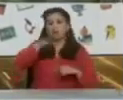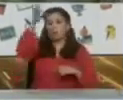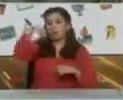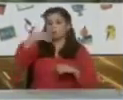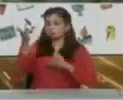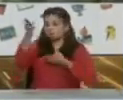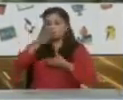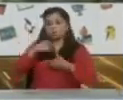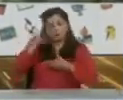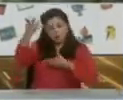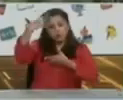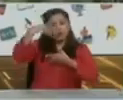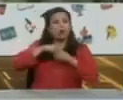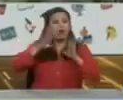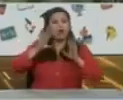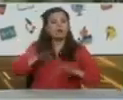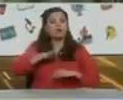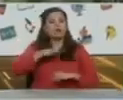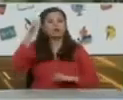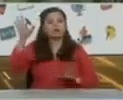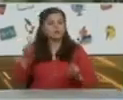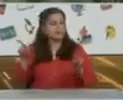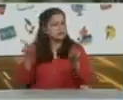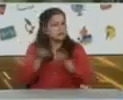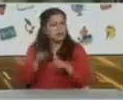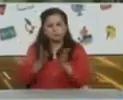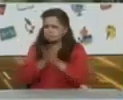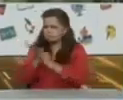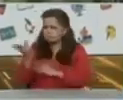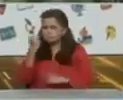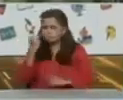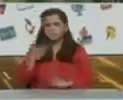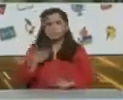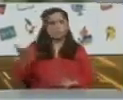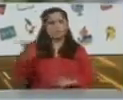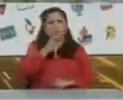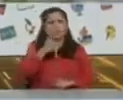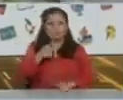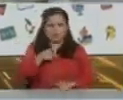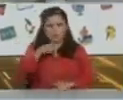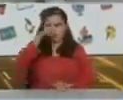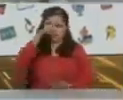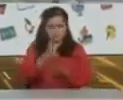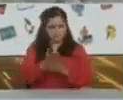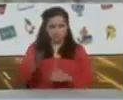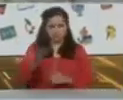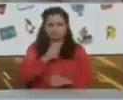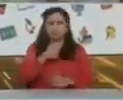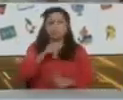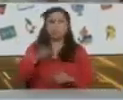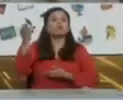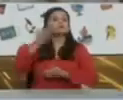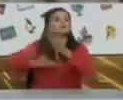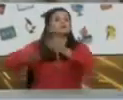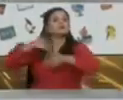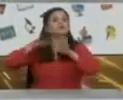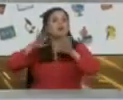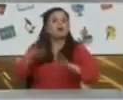है। उसी प्रकार से हम सबकी मान्यता है और हमें यह सिखाया गया